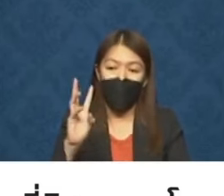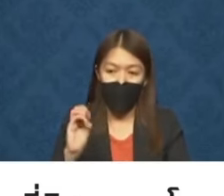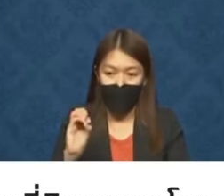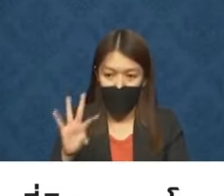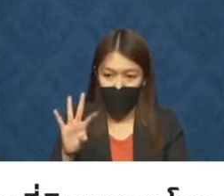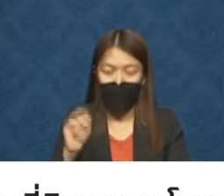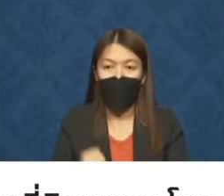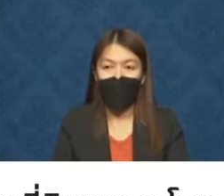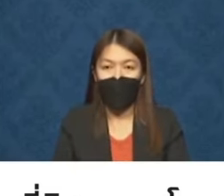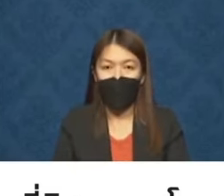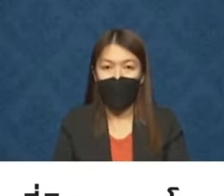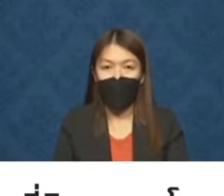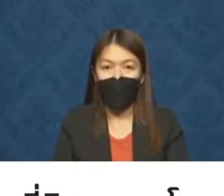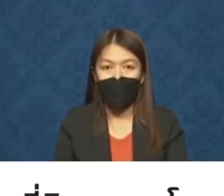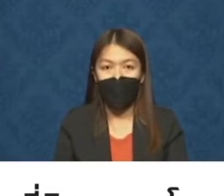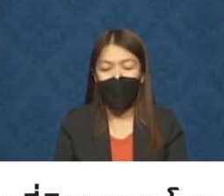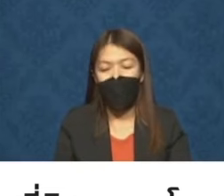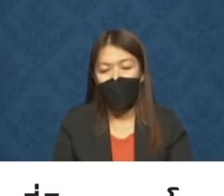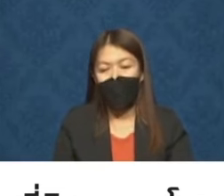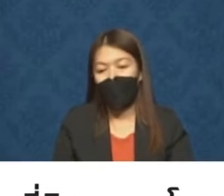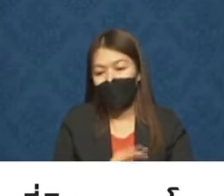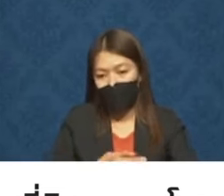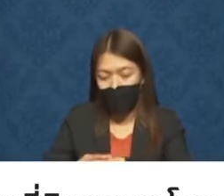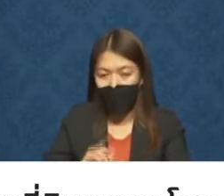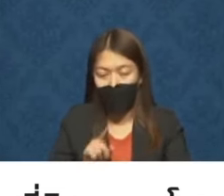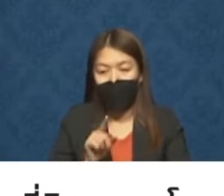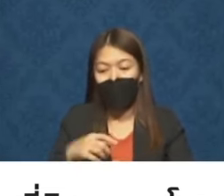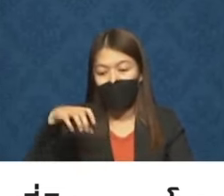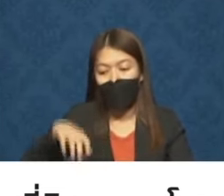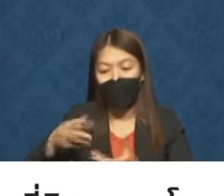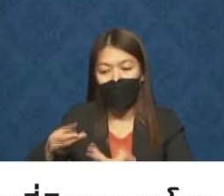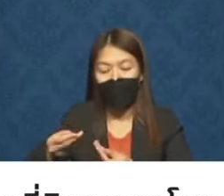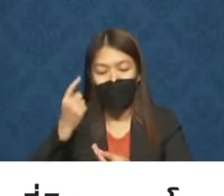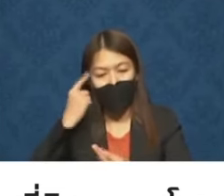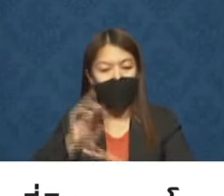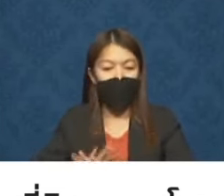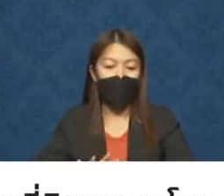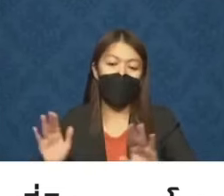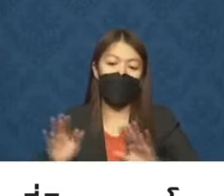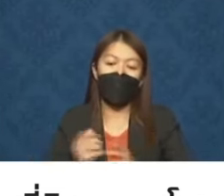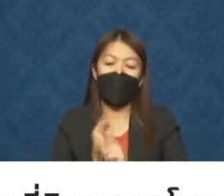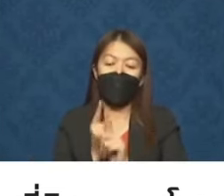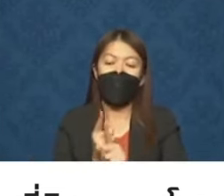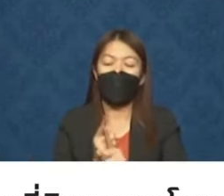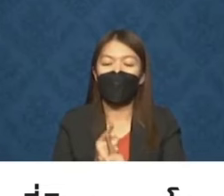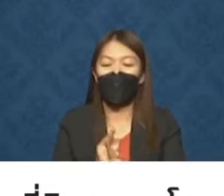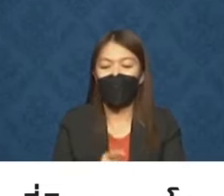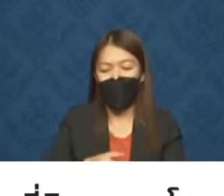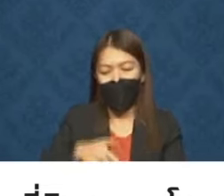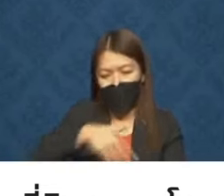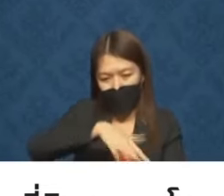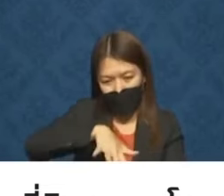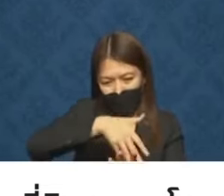2564นะครับแจ้งยืนยันให้กรมที่ดินเพิกถอนตามแนวแผนที่ที่ใช้อ้างอิงเป็นพยานในศา